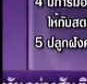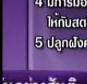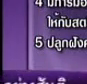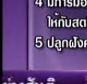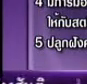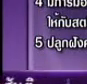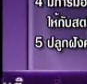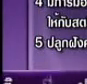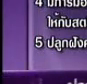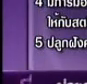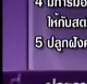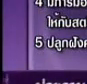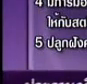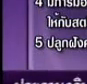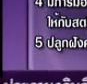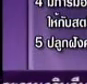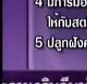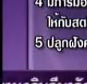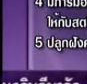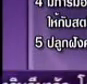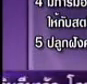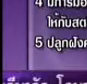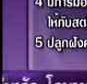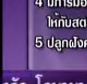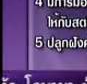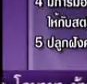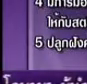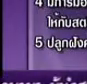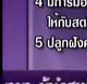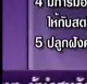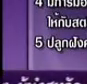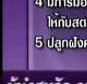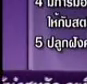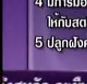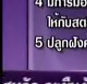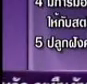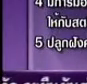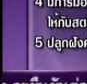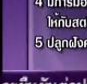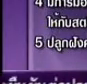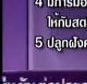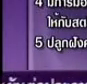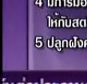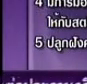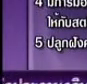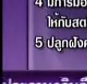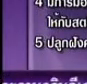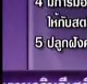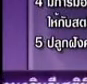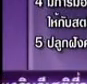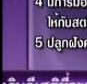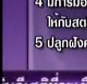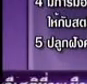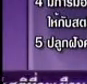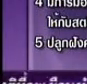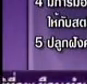รับร้อยละ 22.84 บอกว่าผู้หญิงต้องออกมาร่วมกิจกรรมทางสังคมมากขึ้นรองลงไปขอให้สตรีมีความอด